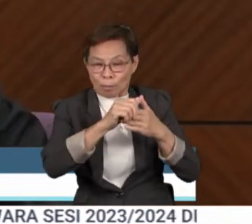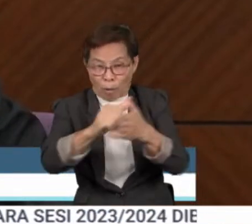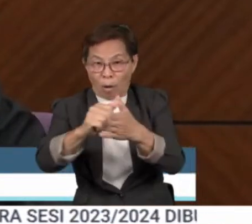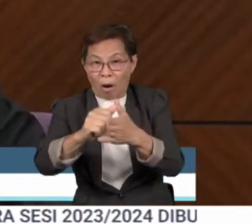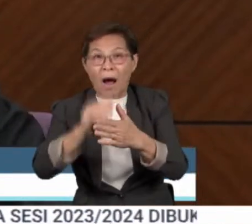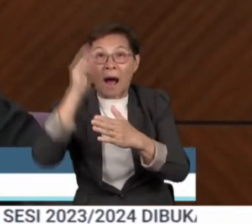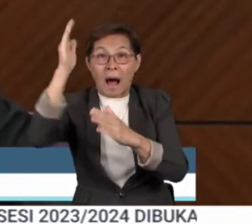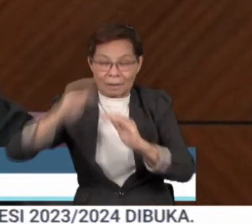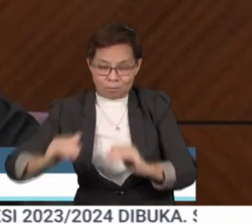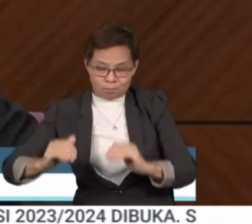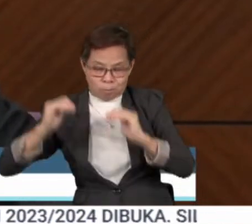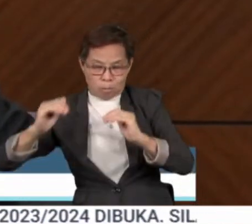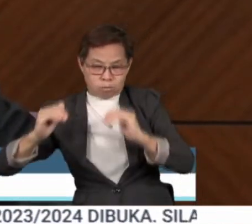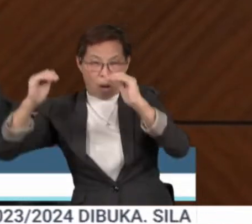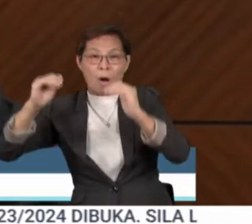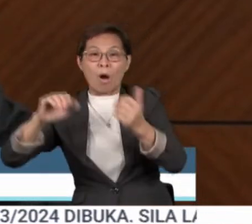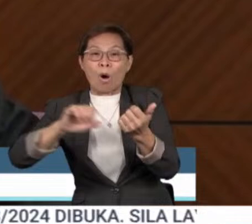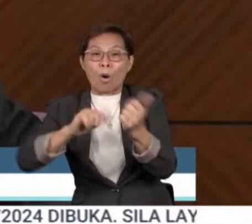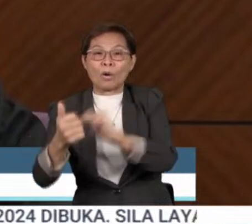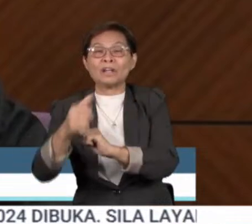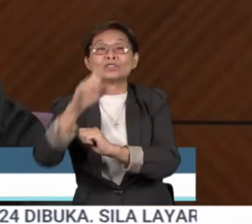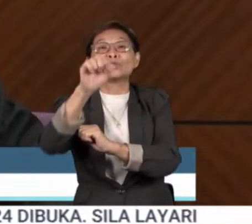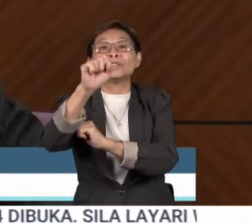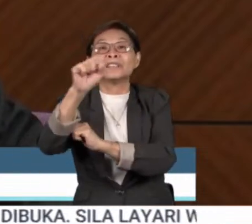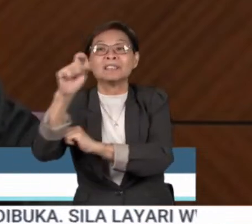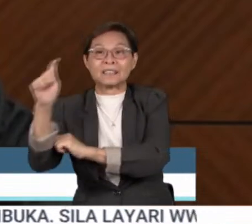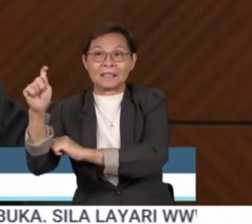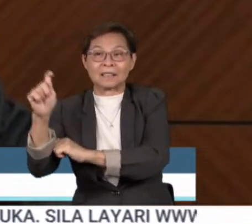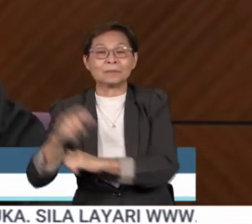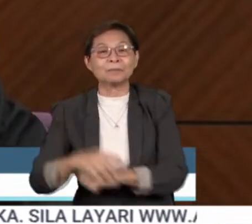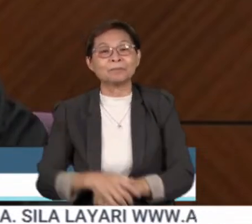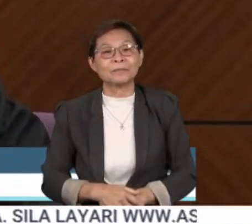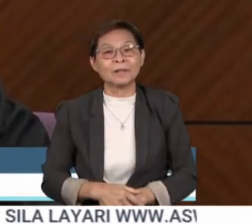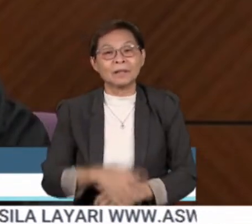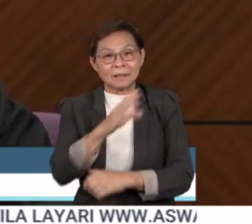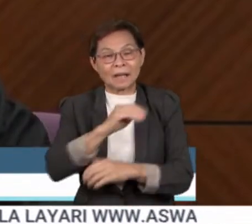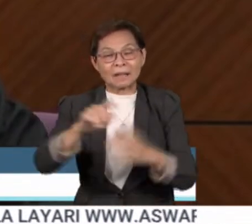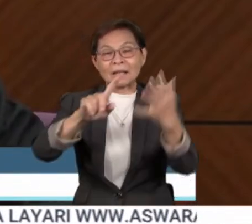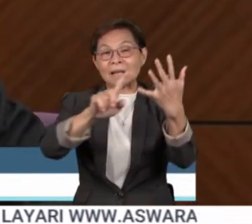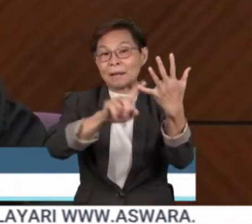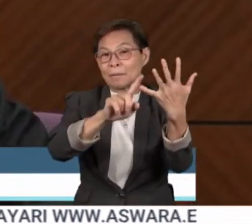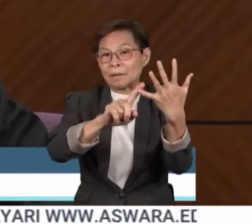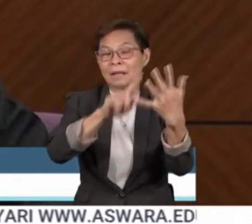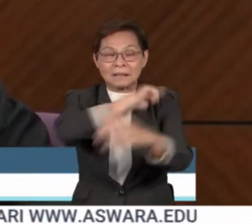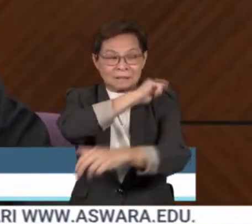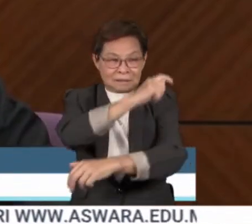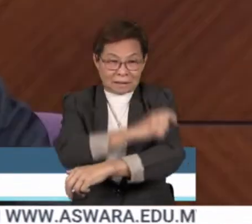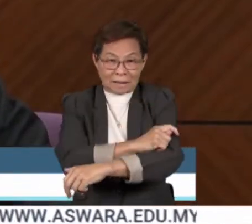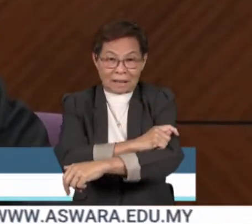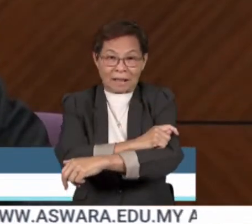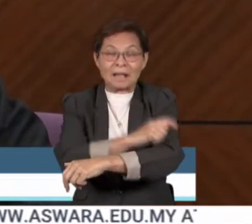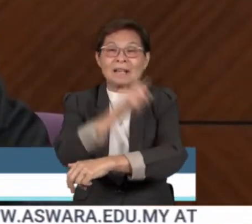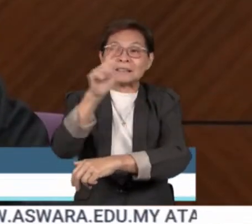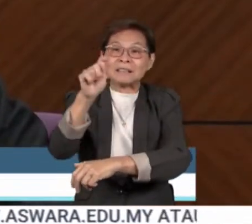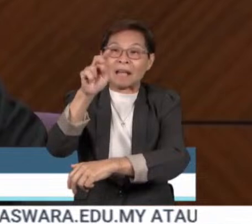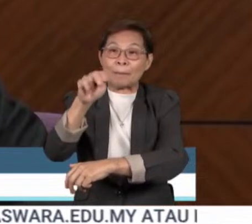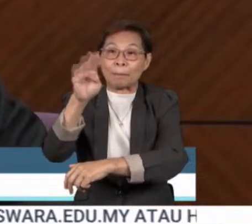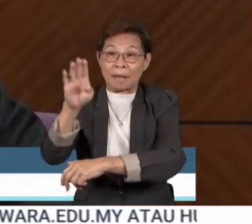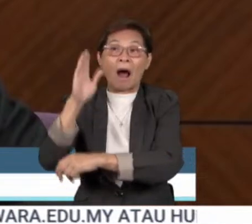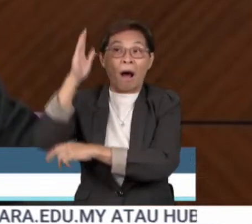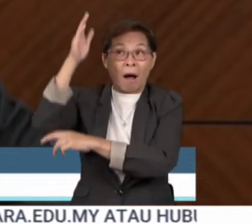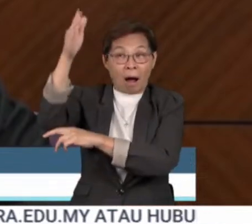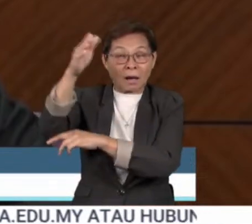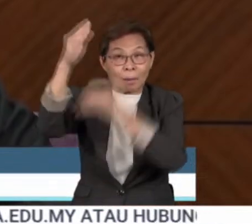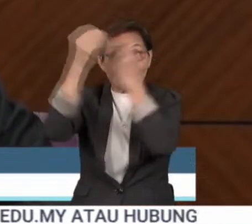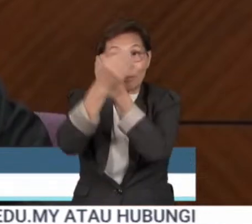akan dikemaskini oleh Suruhanjaya Tenaga. Dan kelima, Tenaga Nasional Berhad, TNB, juga